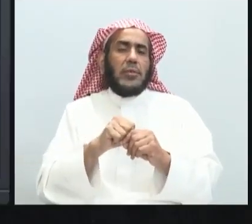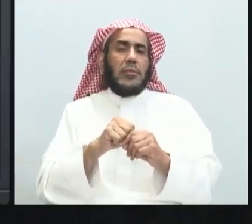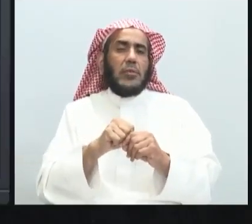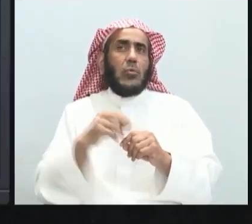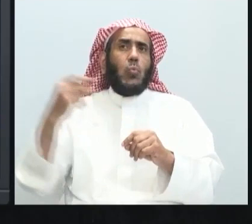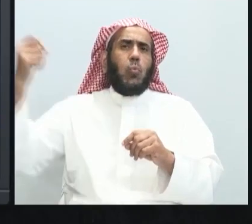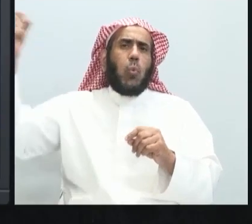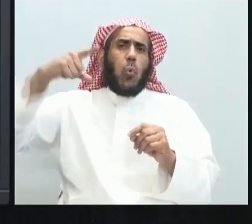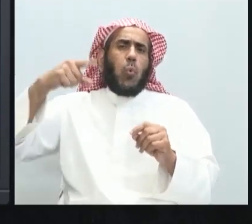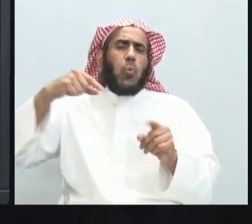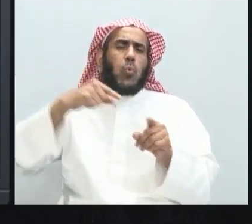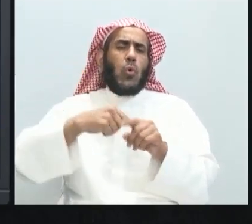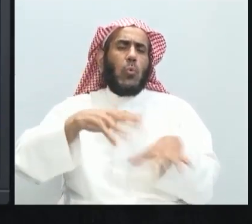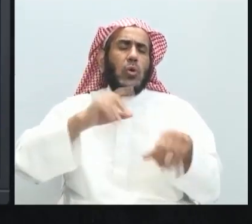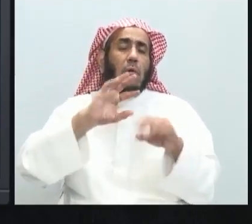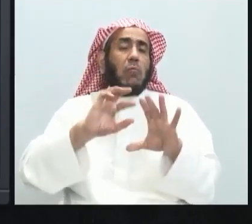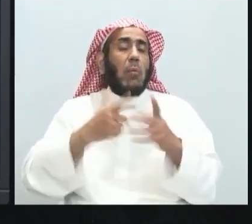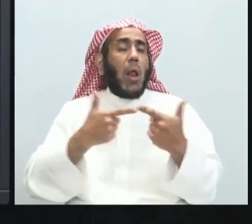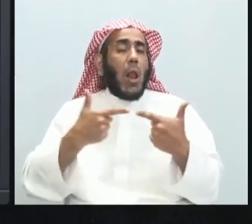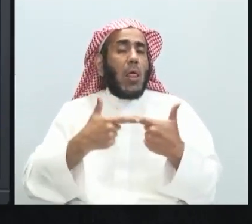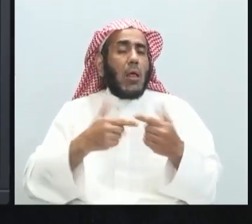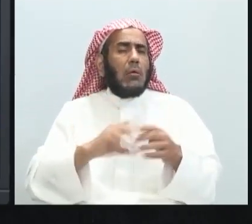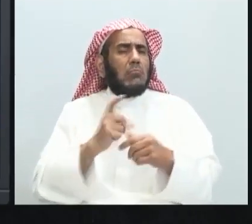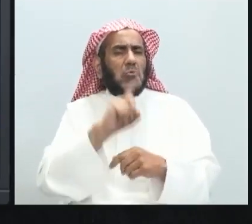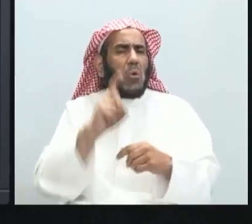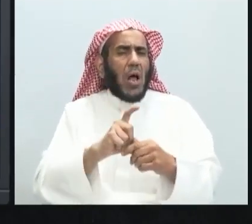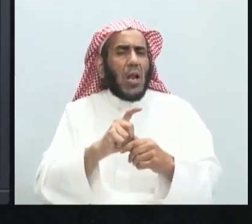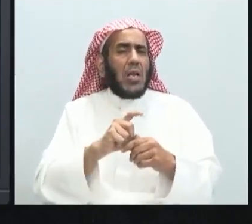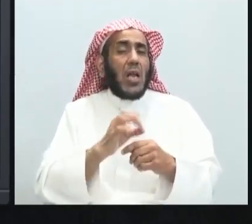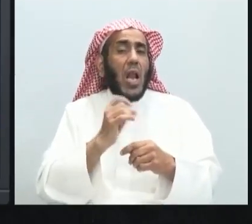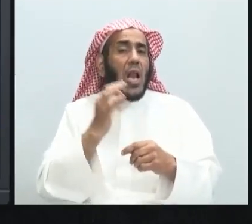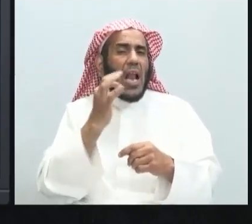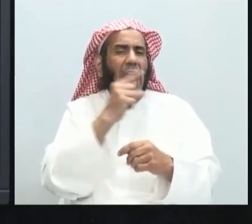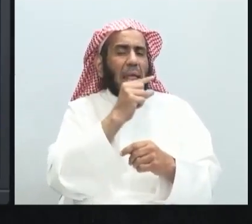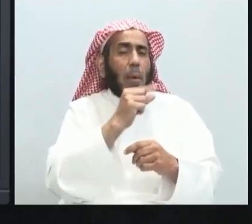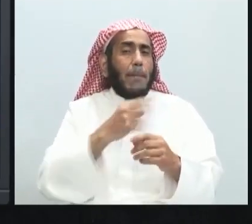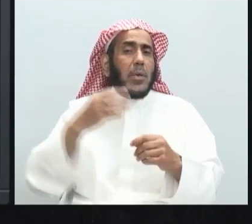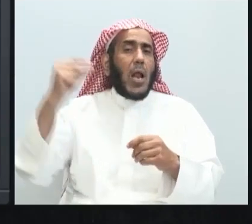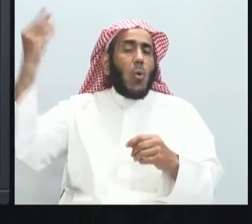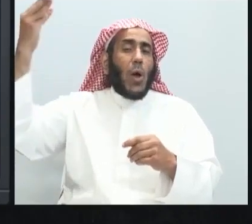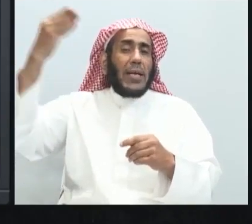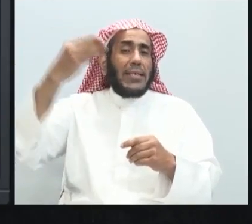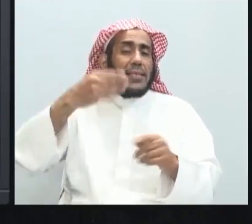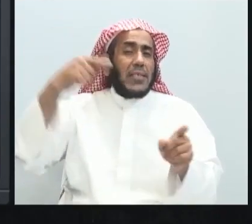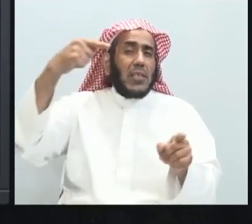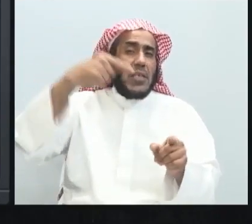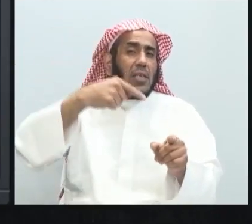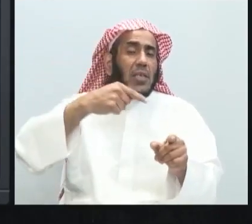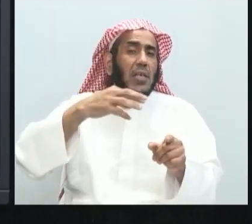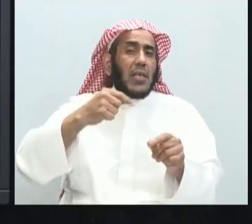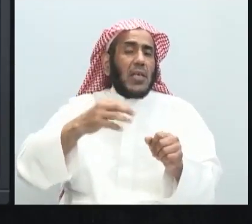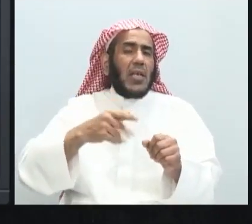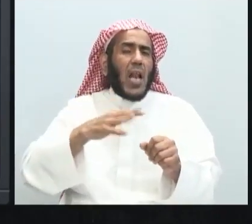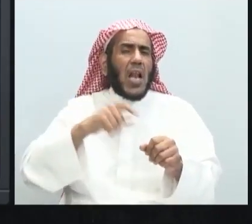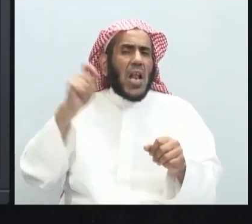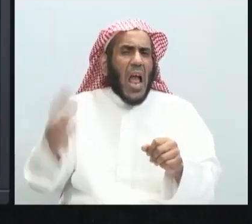الشهب تصيب الجن فما الذي يجعل الكلمه من الوحي تصل الى الساحر او